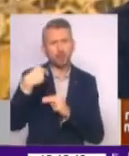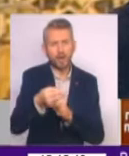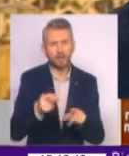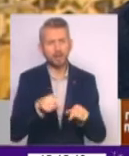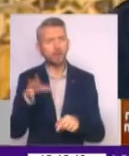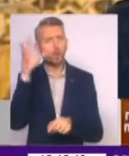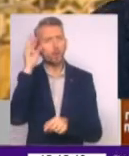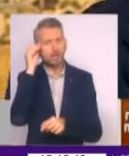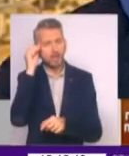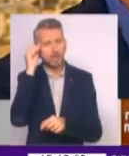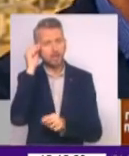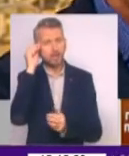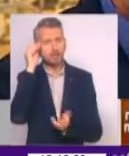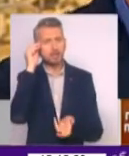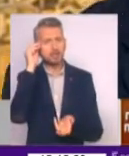врахуванням